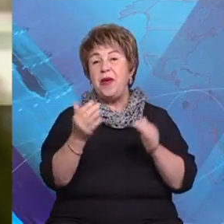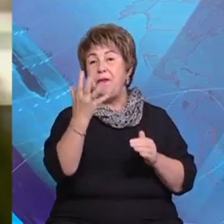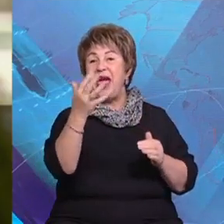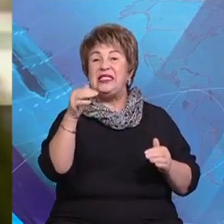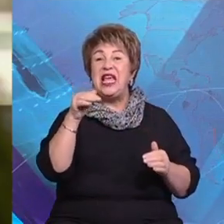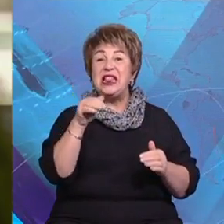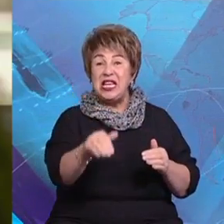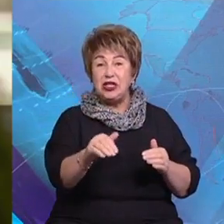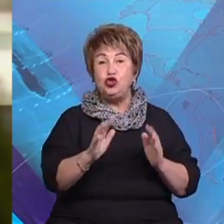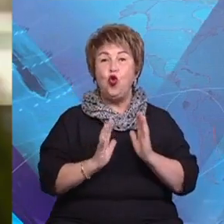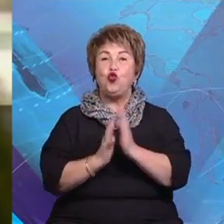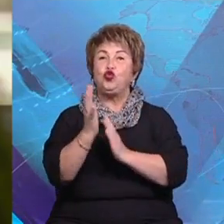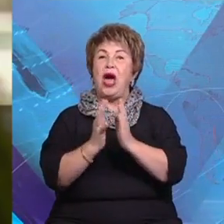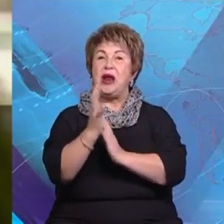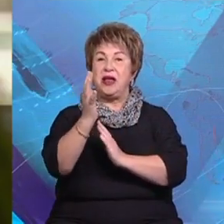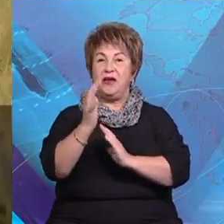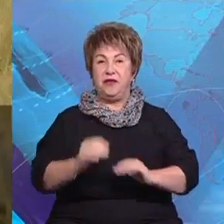5000 кустарников.